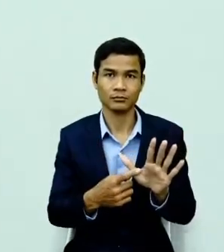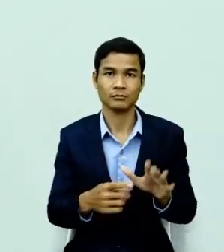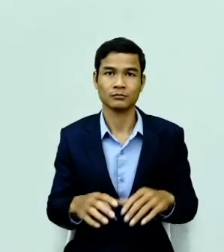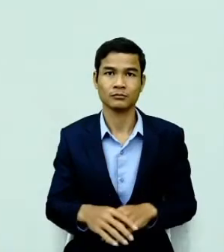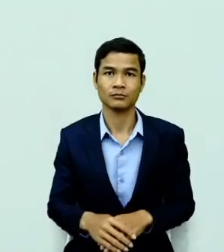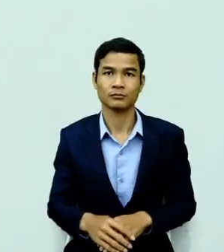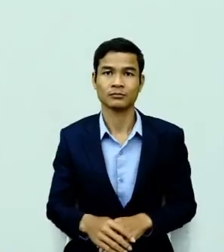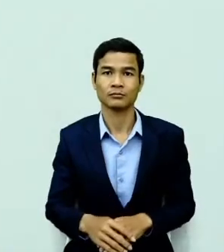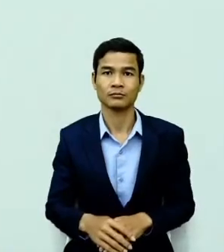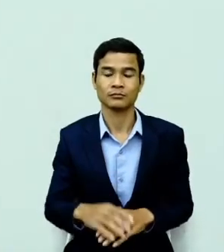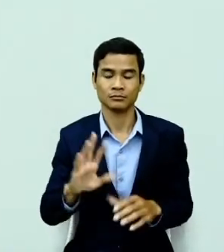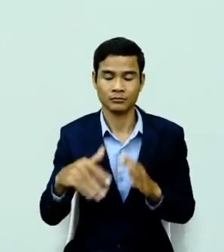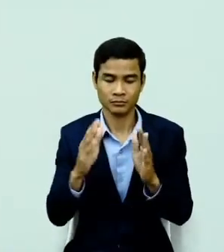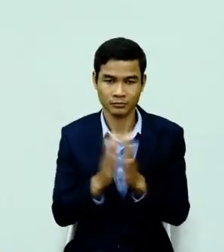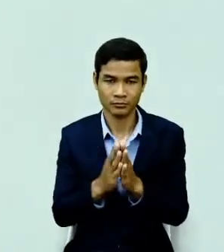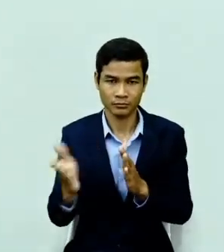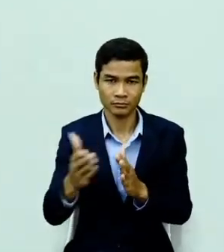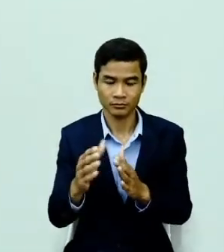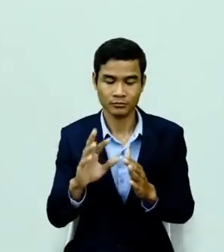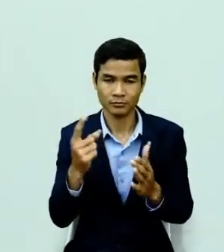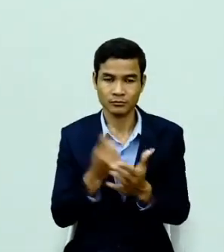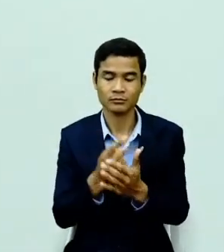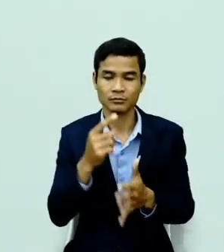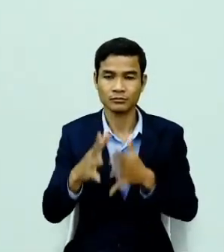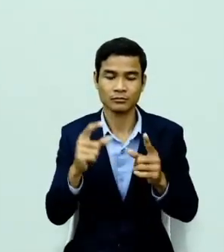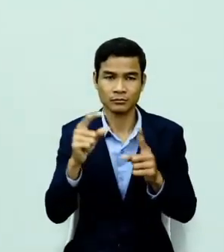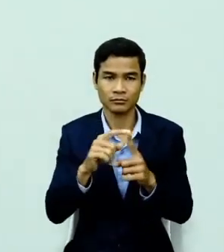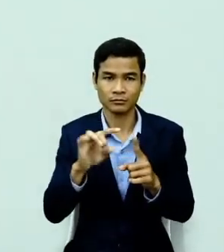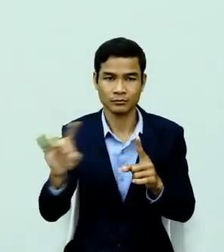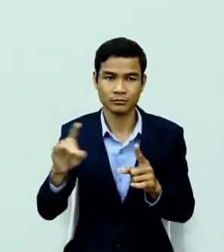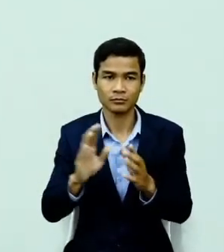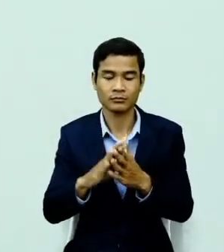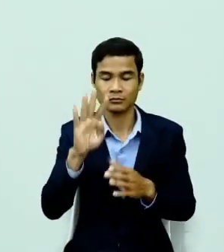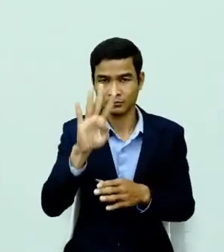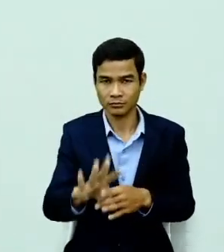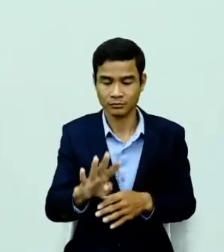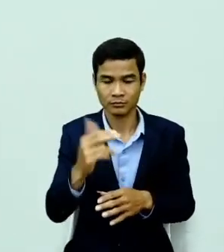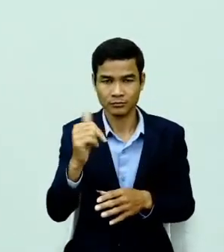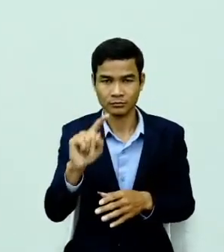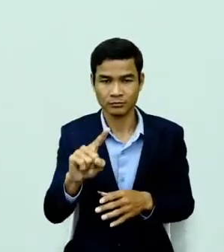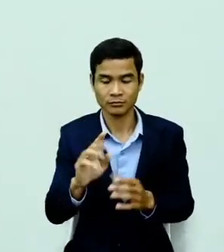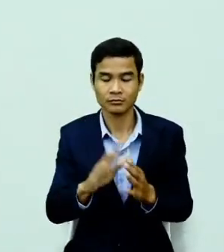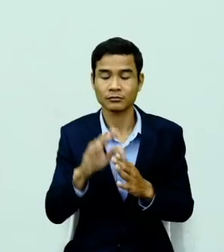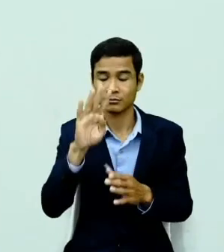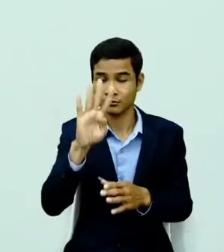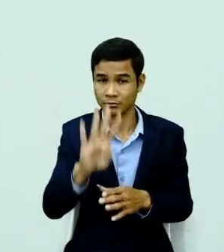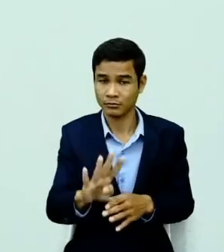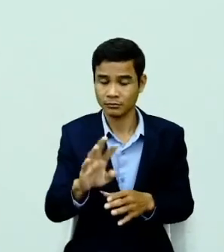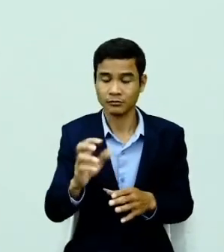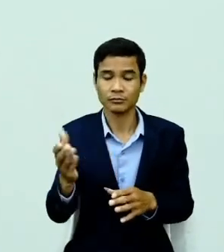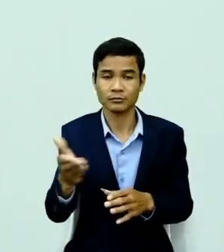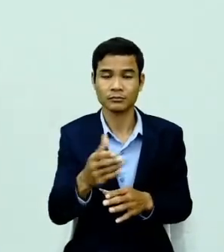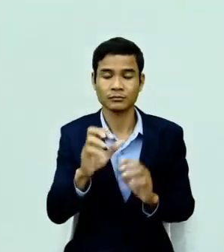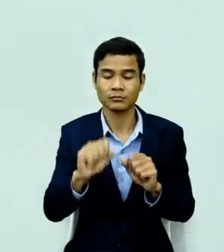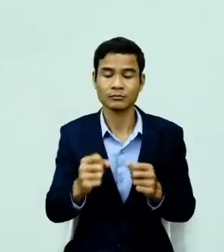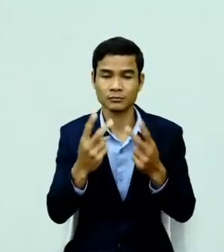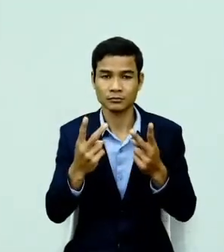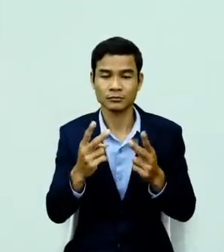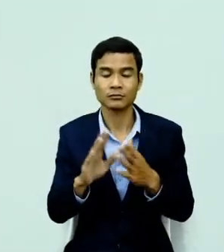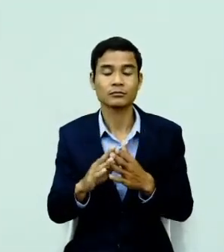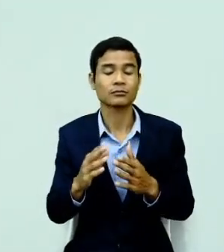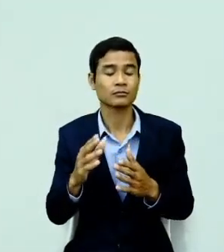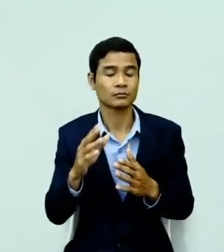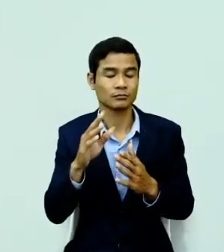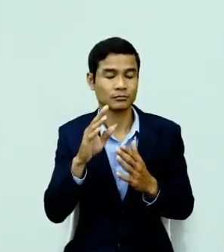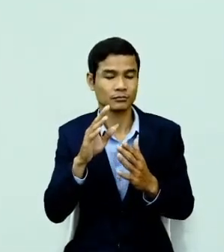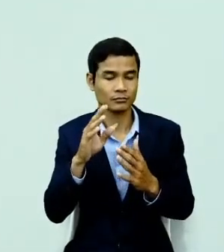លីចាអរគុណកូនកូនដែលបានចូលរួមអានព្យាងនៅក្នុងតារាងទី1យើងឲ្យឈ្មោះថាតារាងជួឈើនេះឥឡូវកូនមើលព្យាងនៅក្នុ